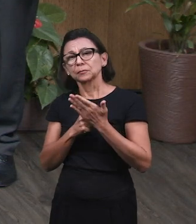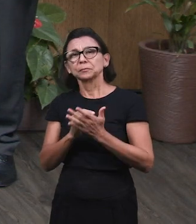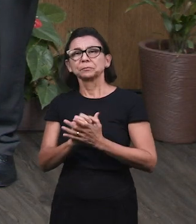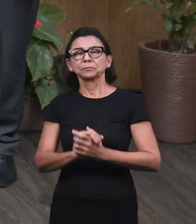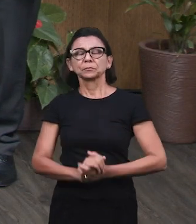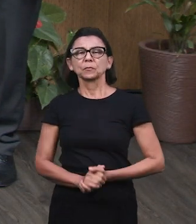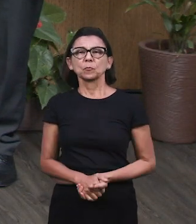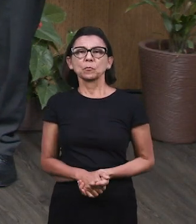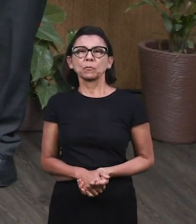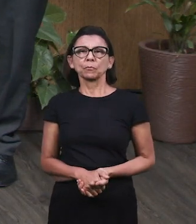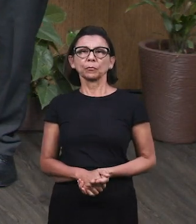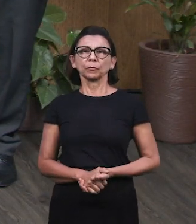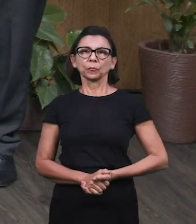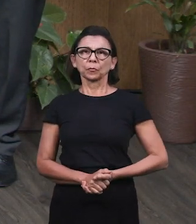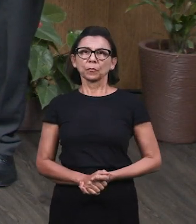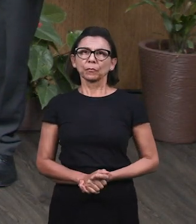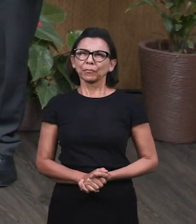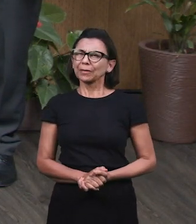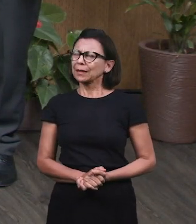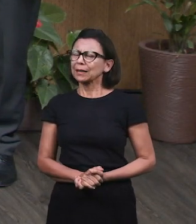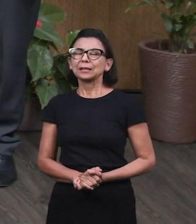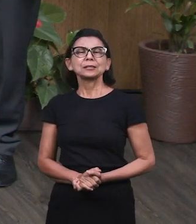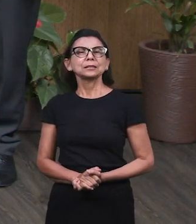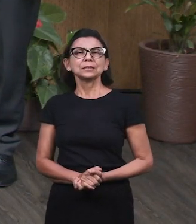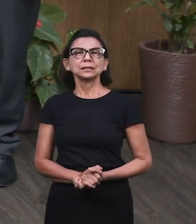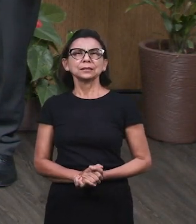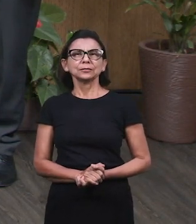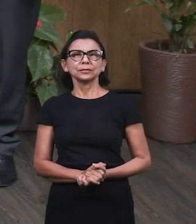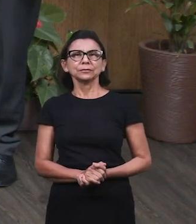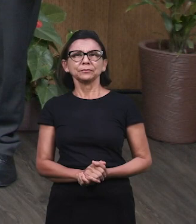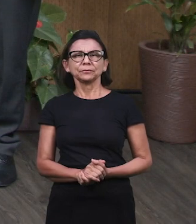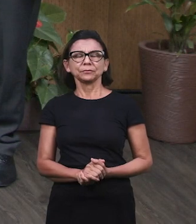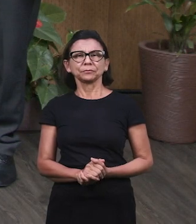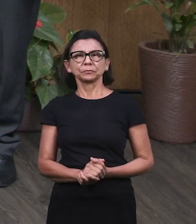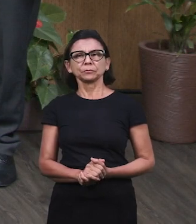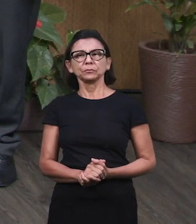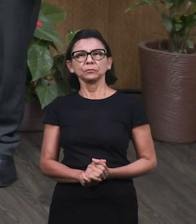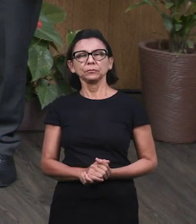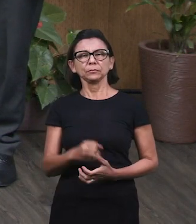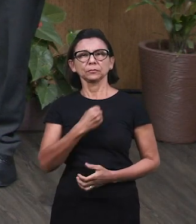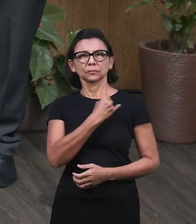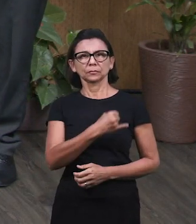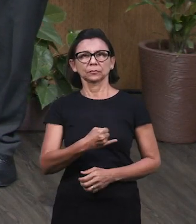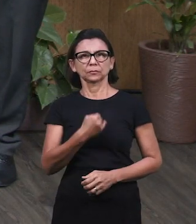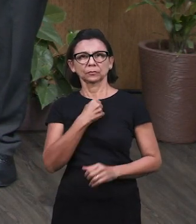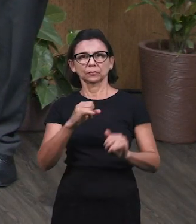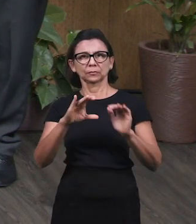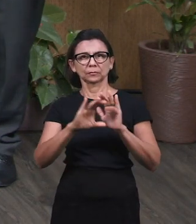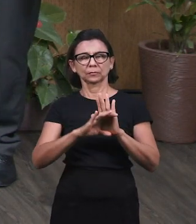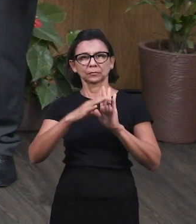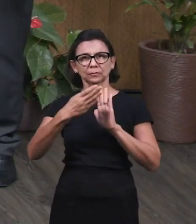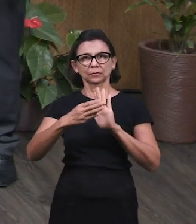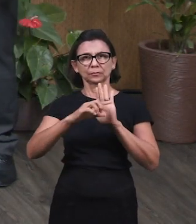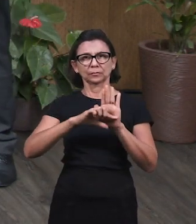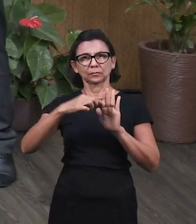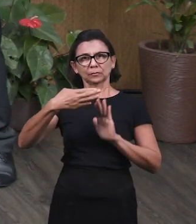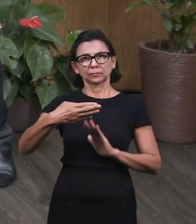très, très incisif, comme se trouve en Jean chapitre 4, verset 49, qui nous